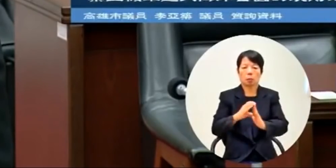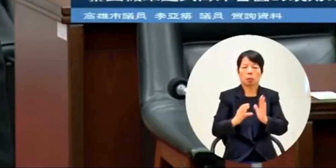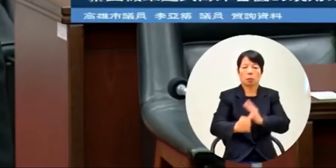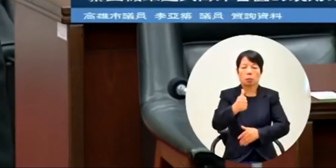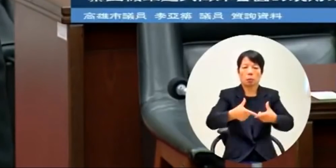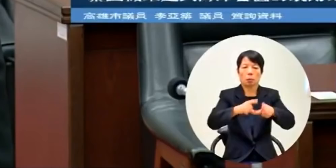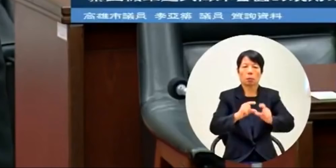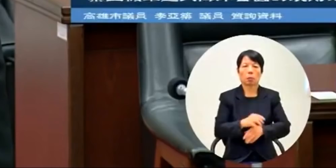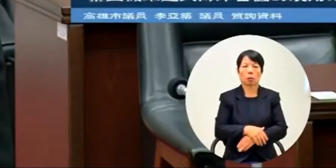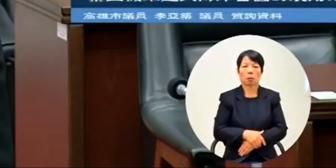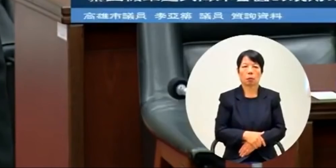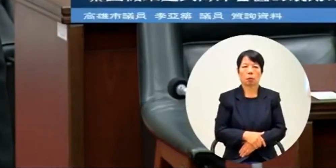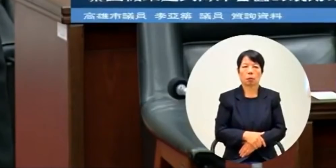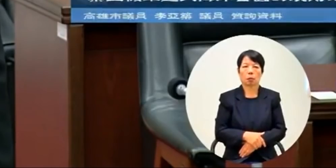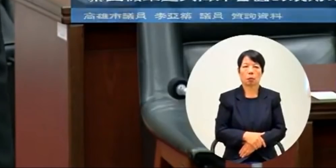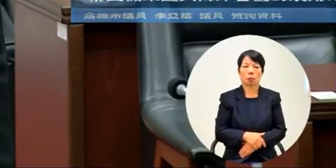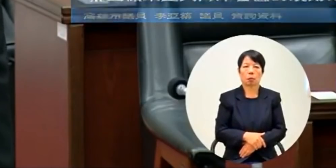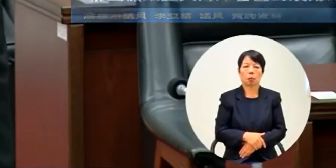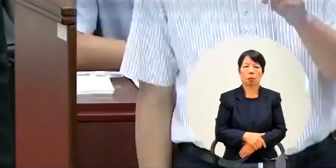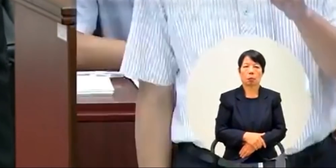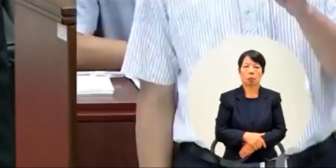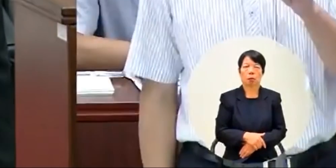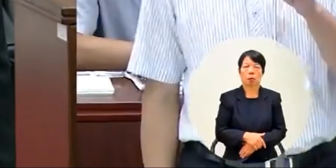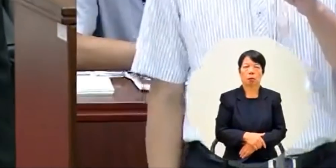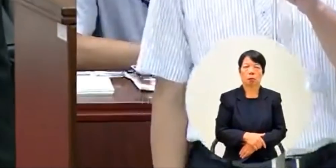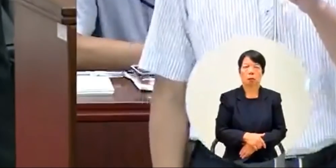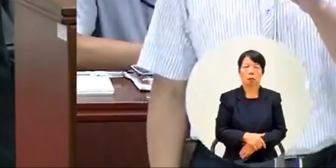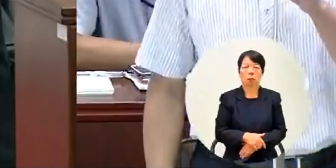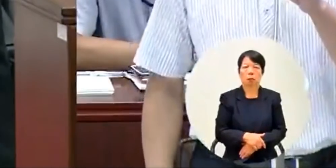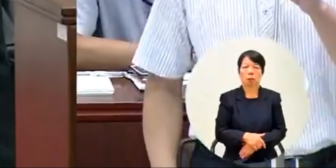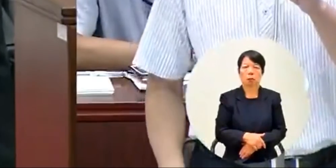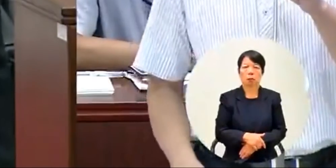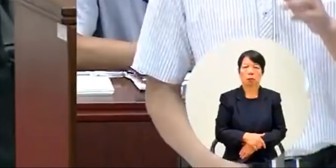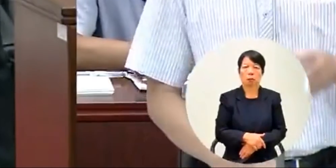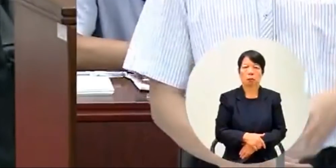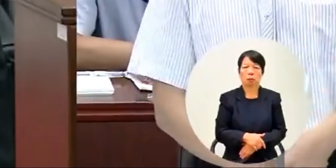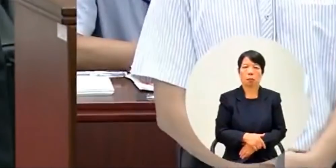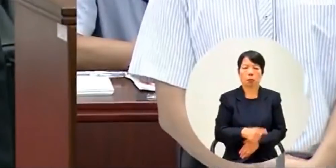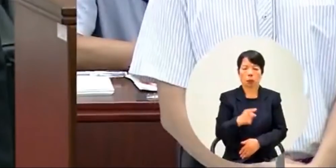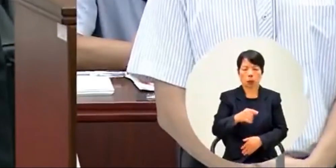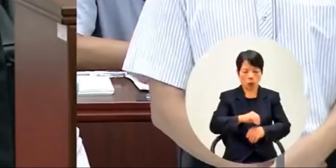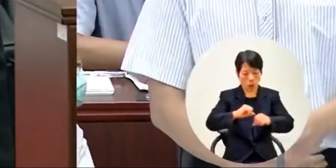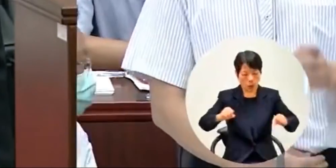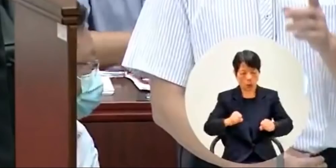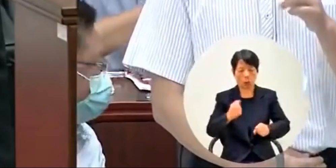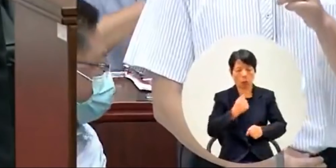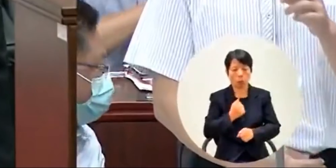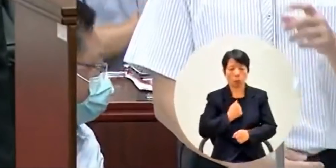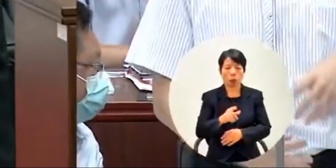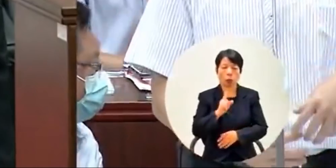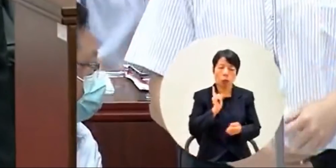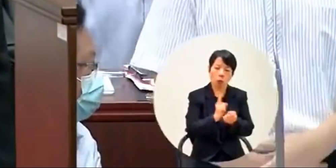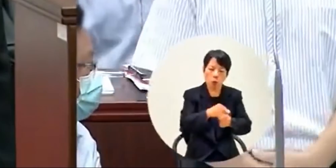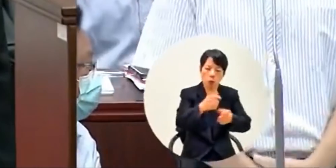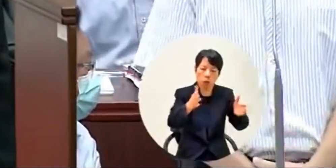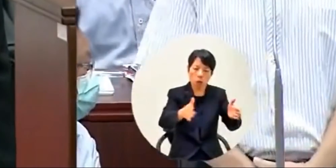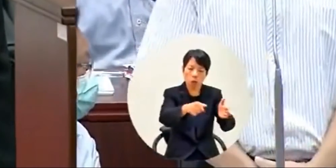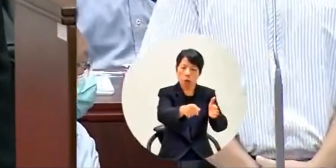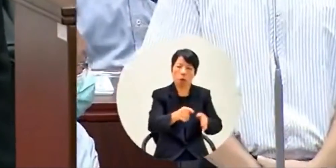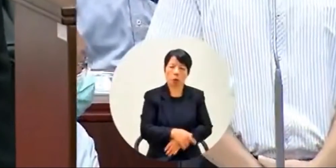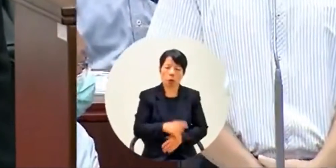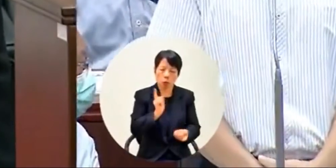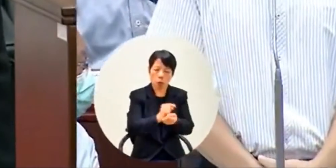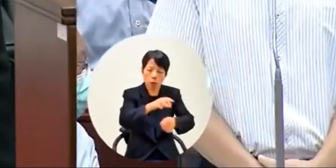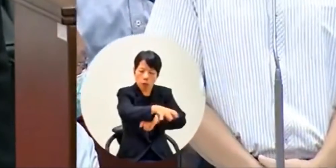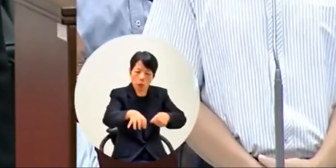好不好？ 局长请答复。 谢谢主席，谢谢议员哈。这我来了解一下的这个区段的那个整个环